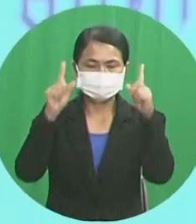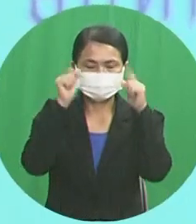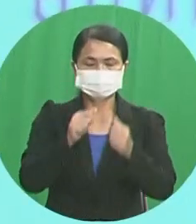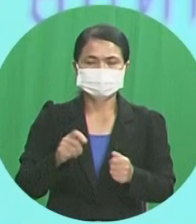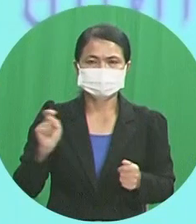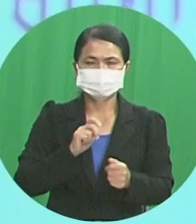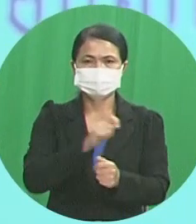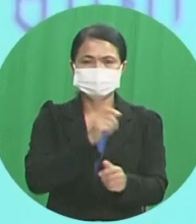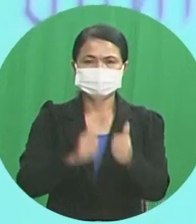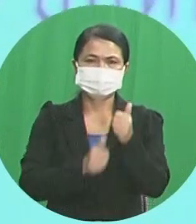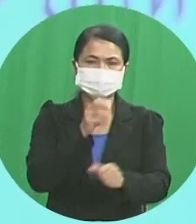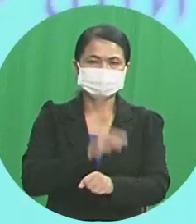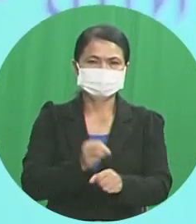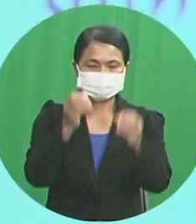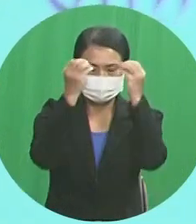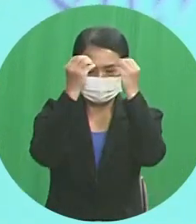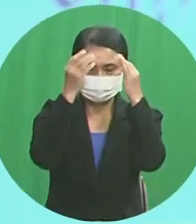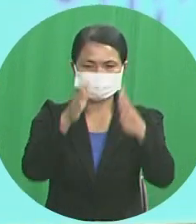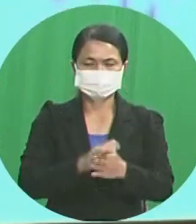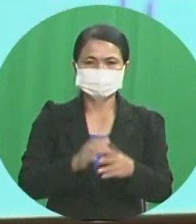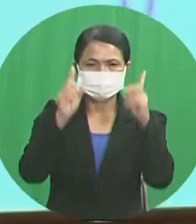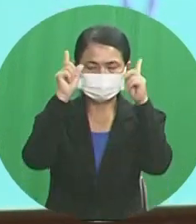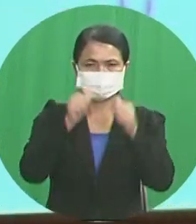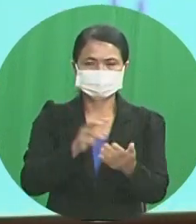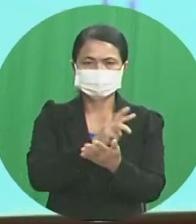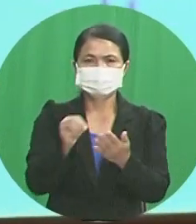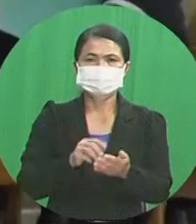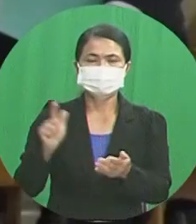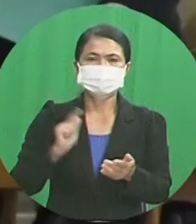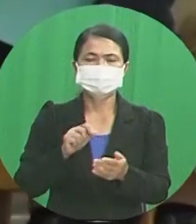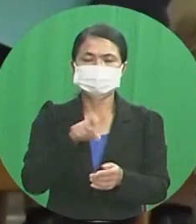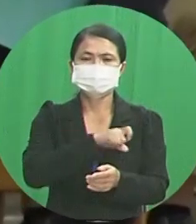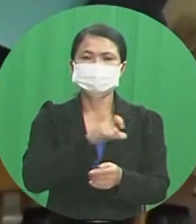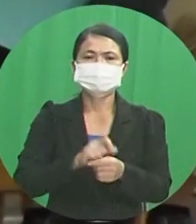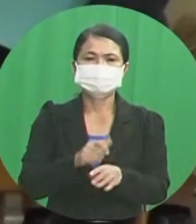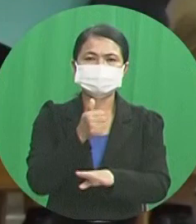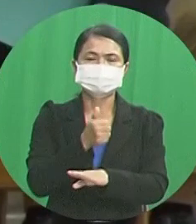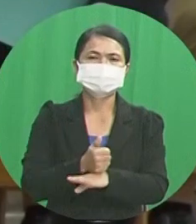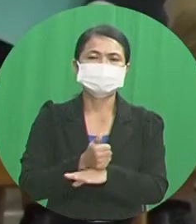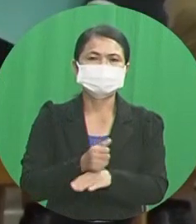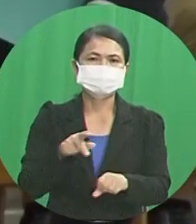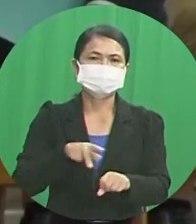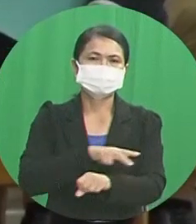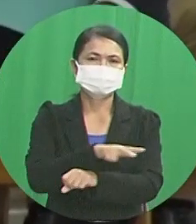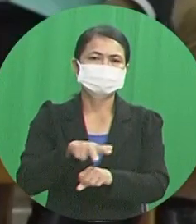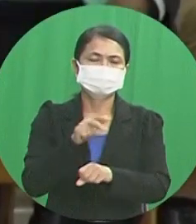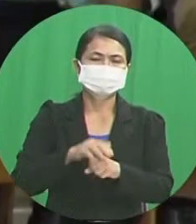ខៀវកញ្ញរិទ្ធរដ្ឋមន្ត្រីក្រសួងព័ត៌មាននិងឯកឧត្តមបណ្ឌិតជាមច័ន្ទសោភ័ណ្ឌអភិបាលនៃគណៈអភិបាលខេត្តត្បូងឃ្មុំ